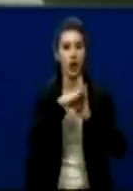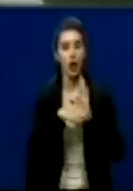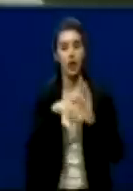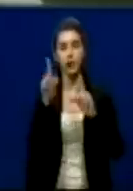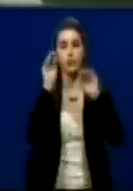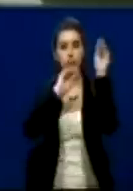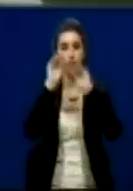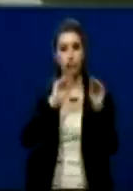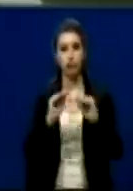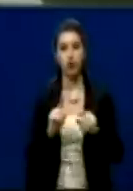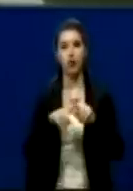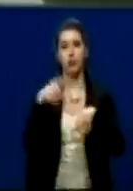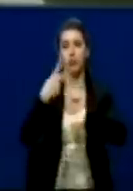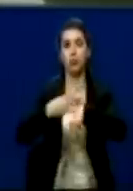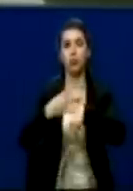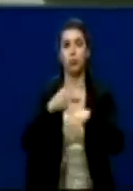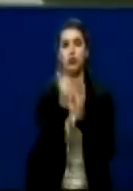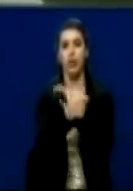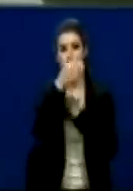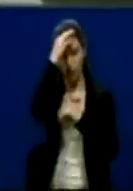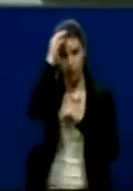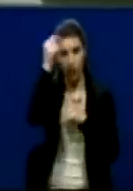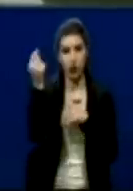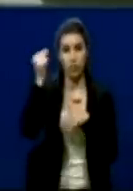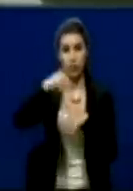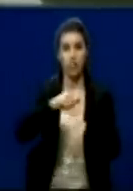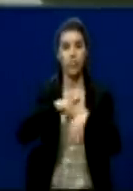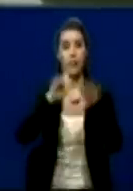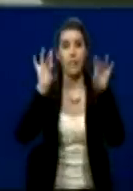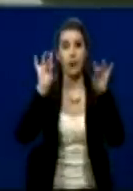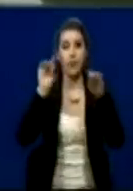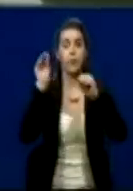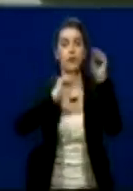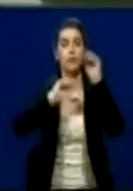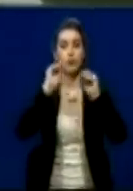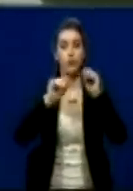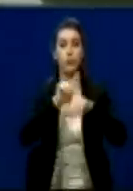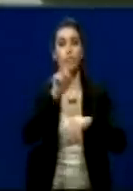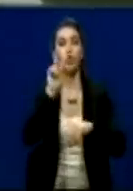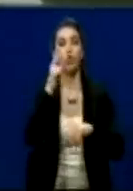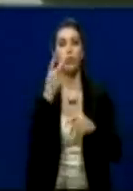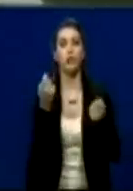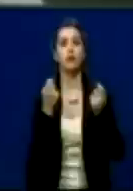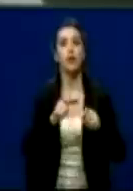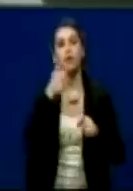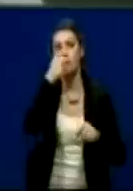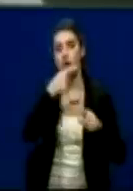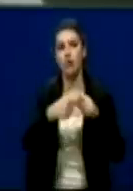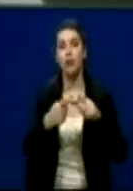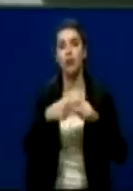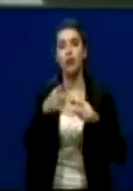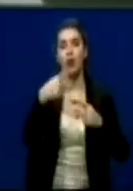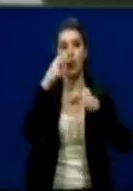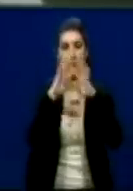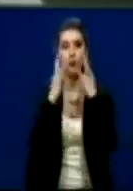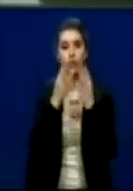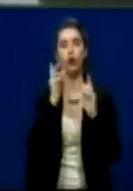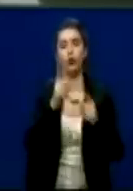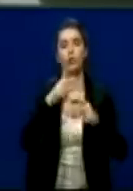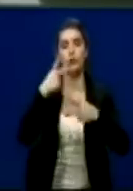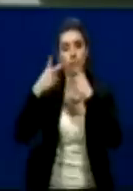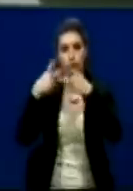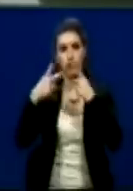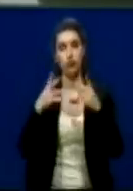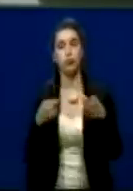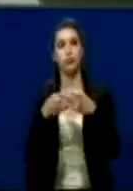Pra të hënën jemi thirrur në ora 10 t'i bëjmë amandamentet deri në 12 sepse komisioni duhet ta shqyrtoj në pra për